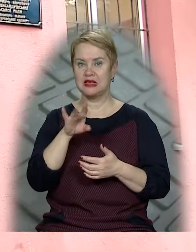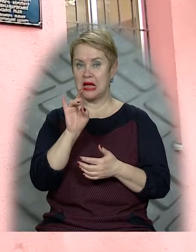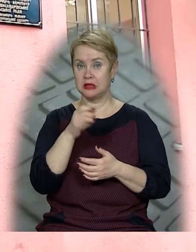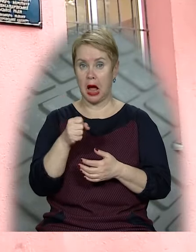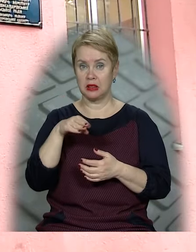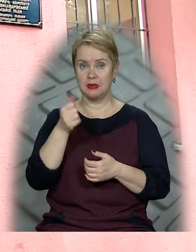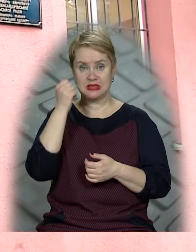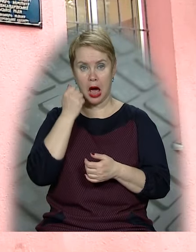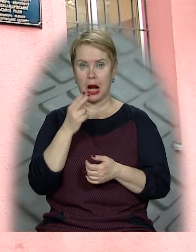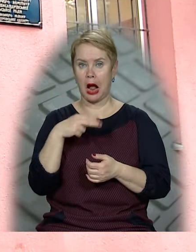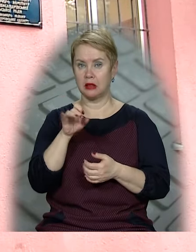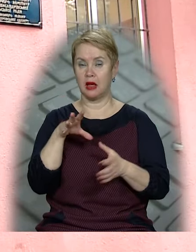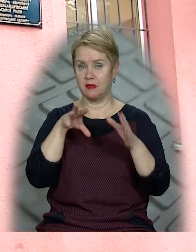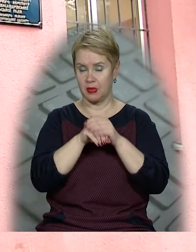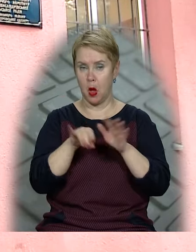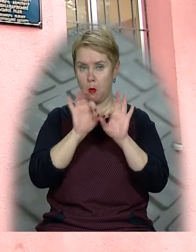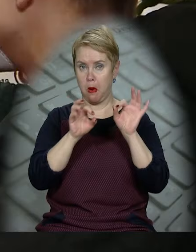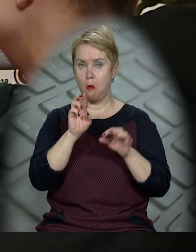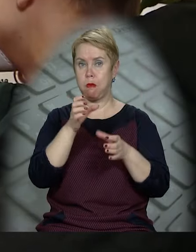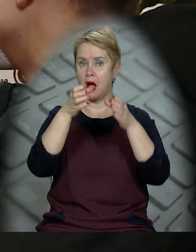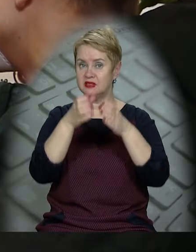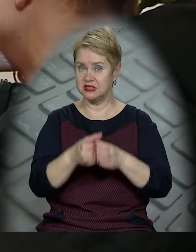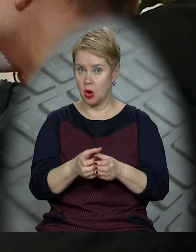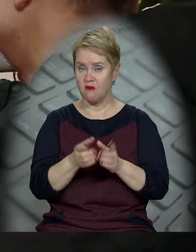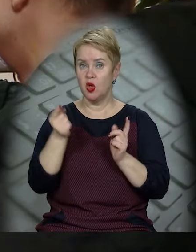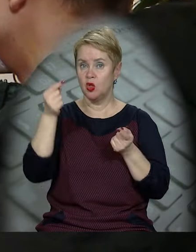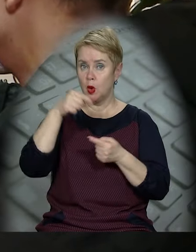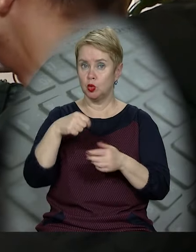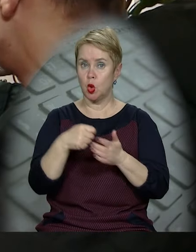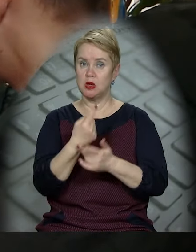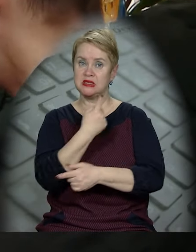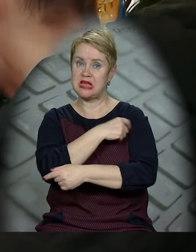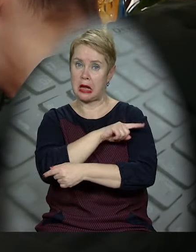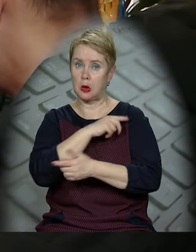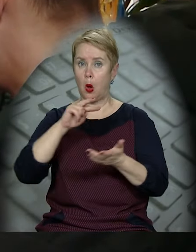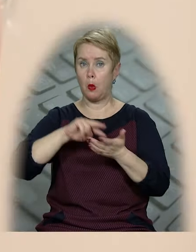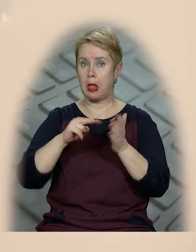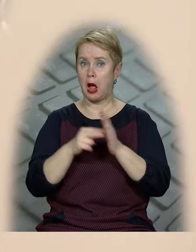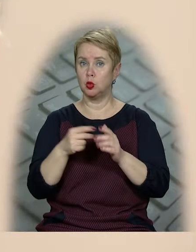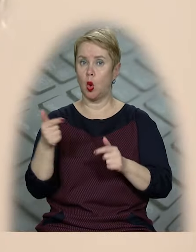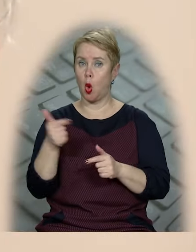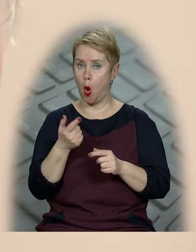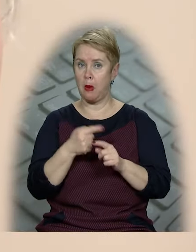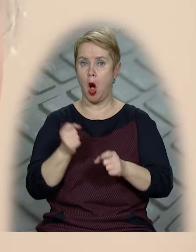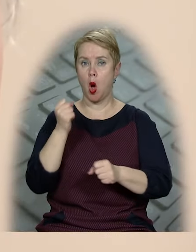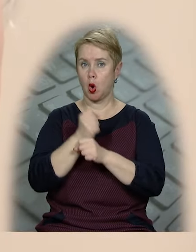входять старі кайдаки, пояснюють, баки встановлюють у відповідності до санітарного плану громади, розробленого